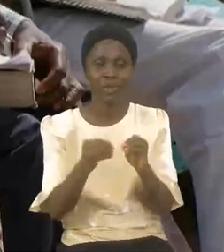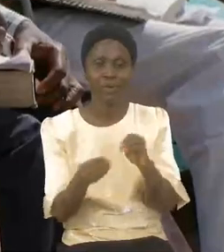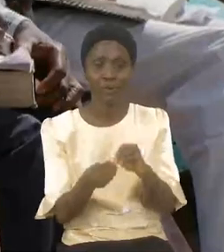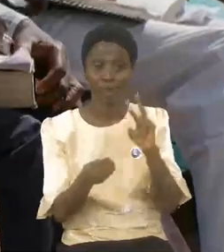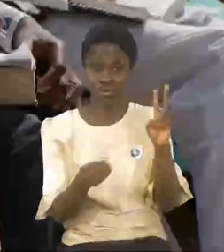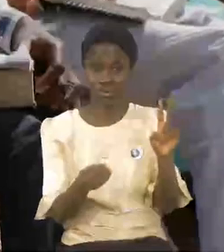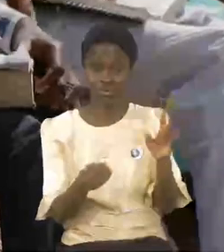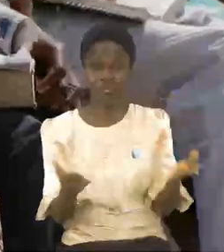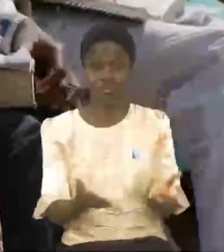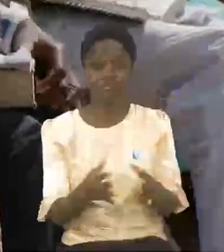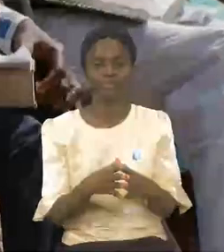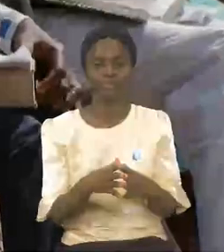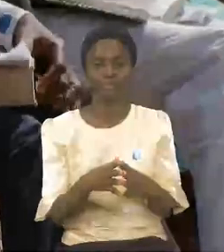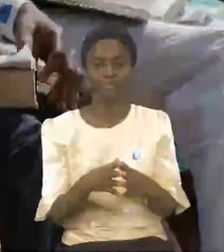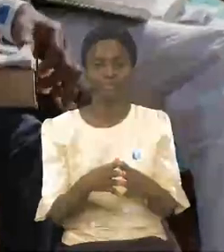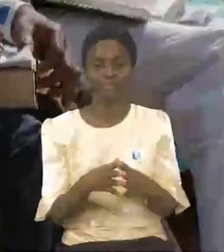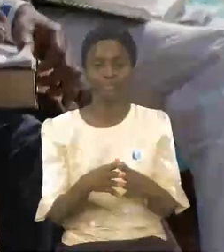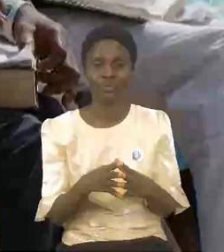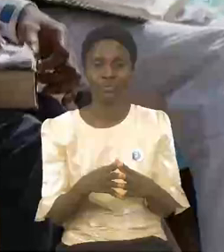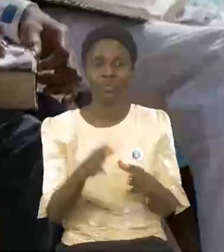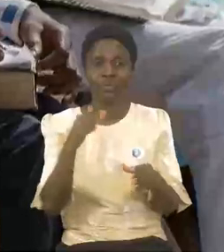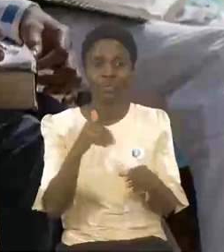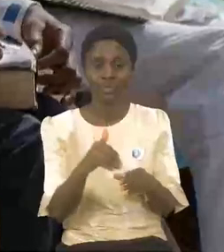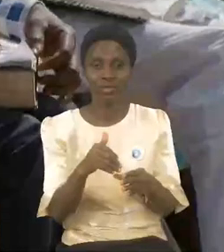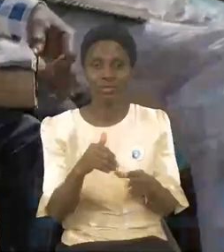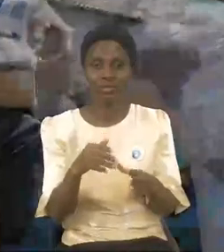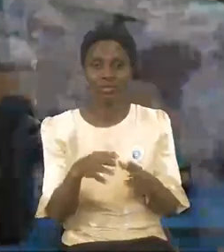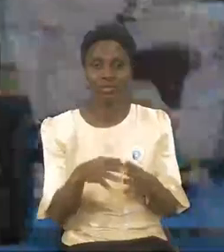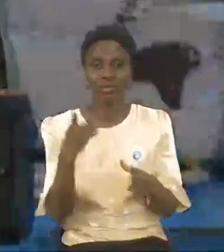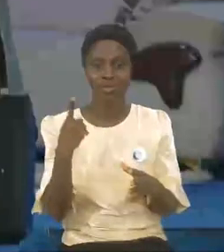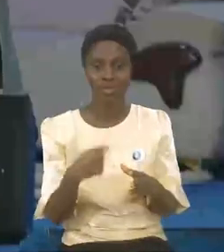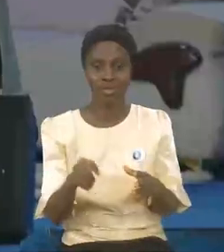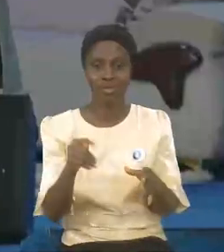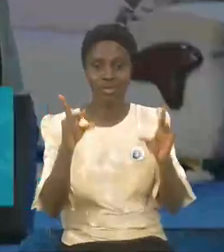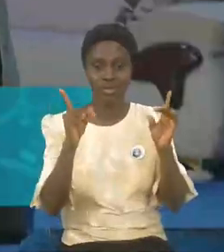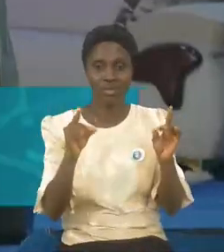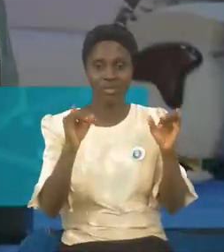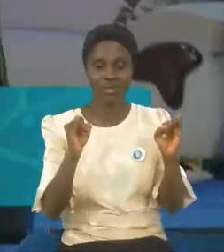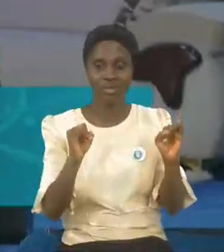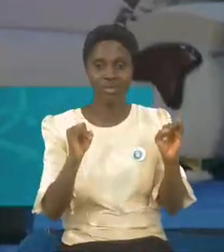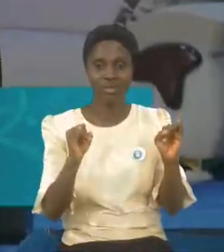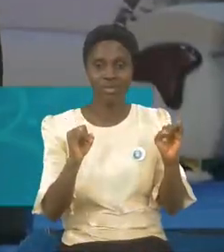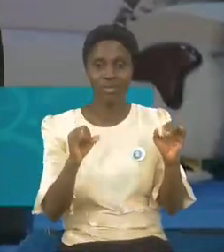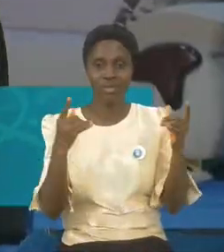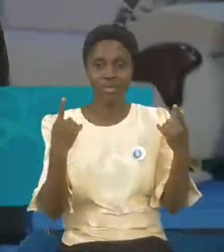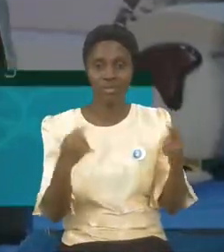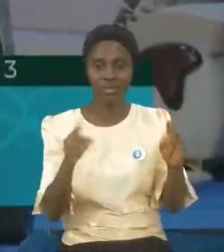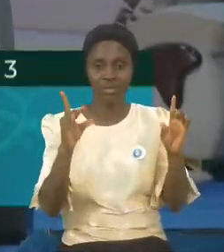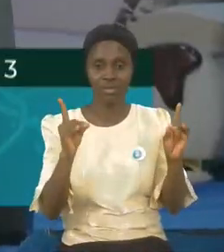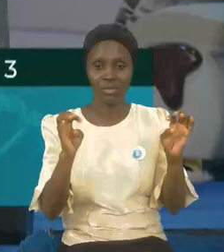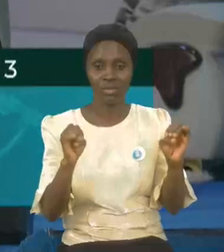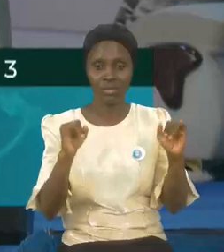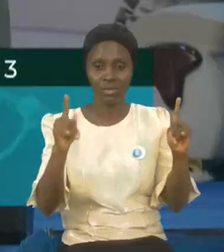amen. Deuxième partie ici, c'est la déité, la domination du Fils de